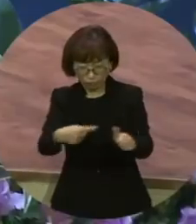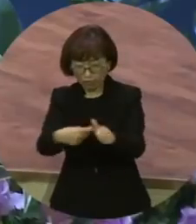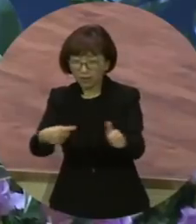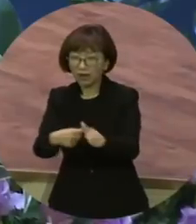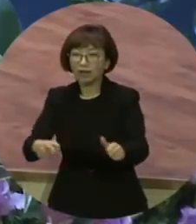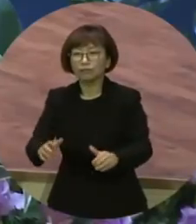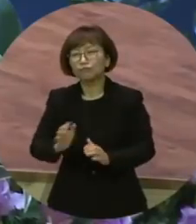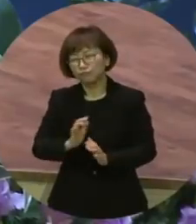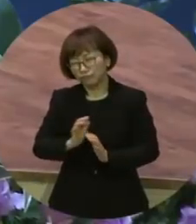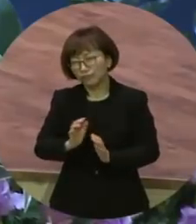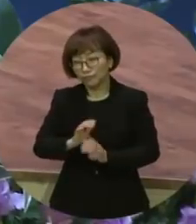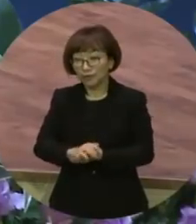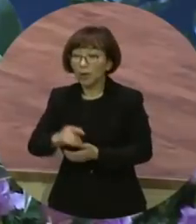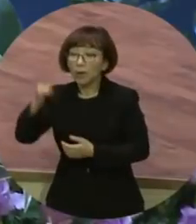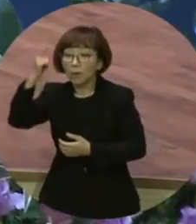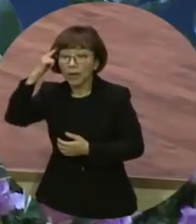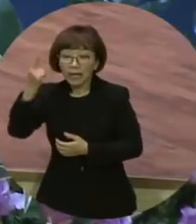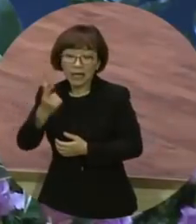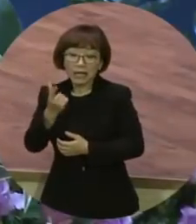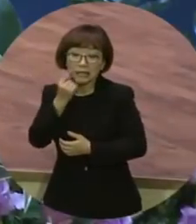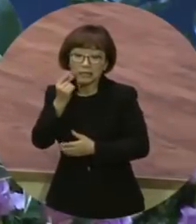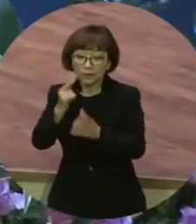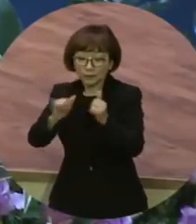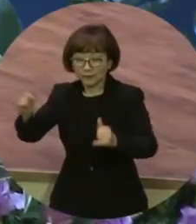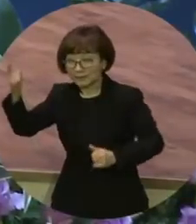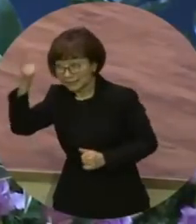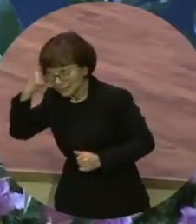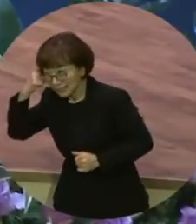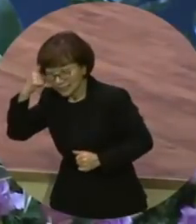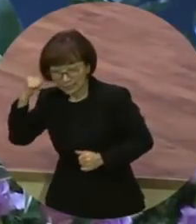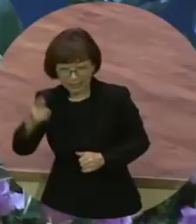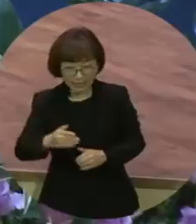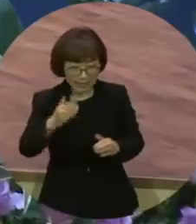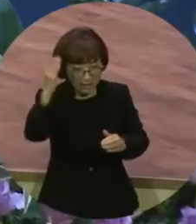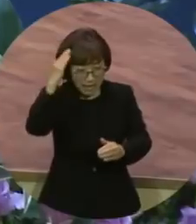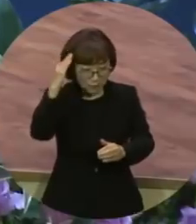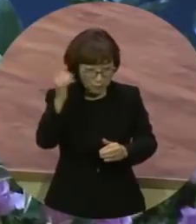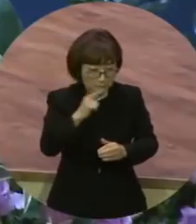하면 조선인들의 민족 정신을 꺾고 독립하고자 하는